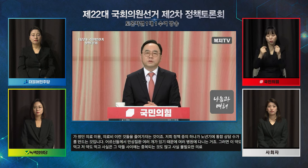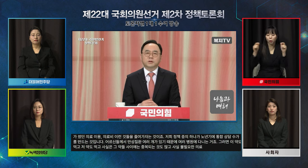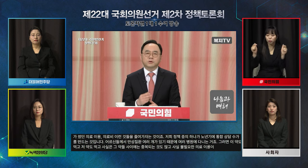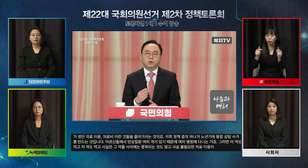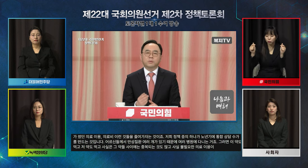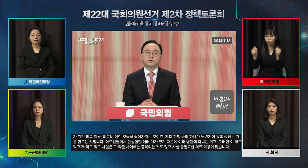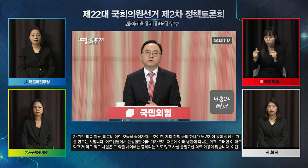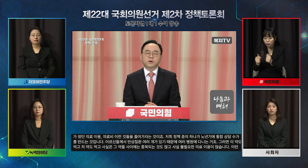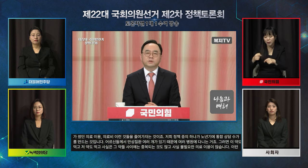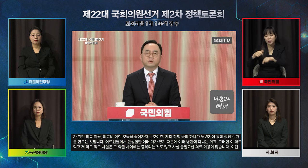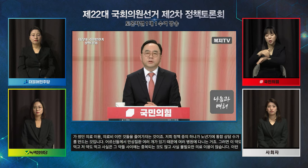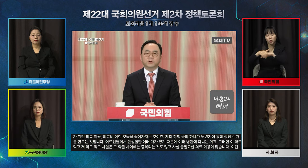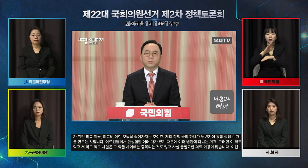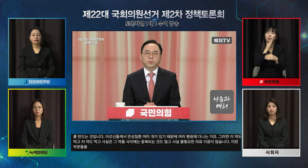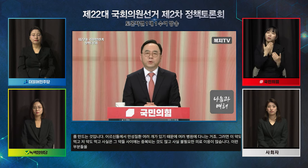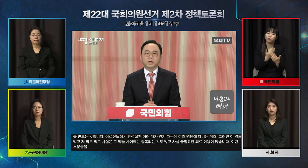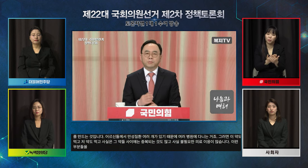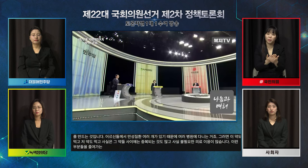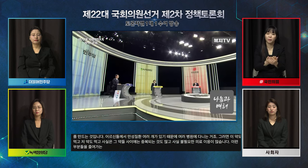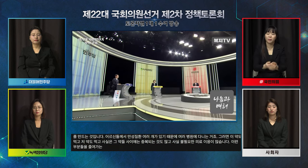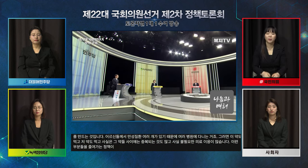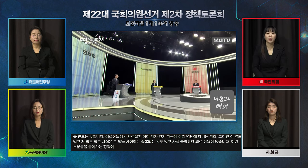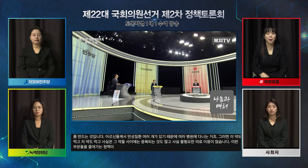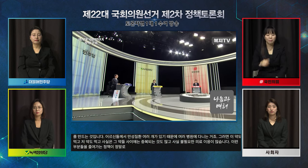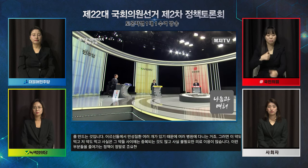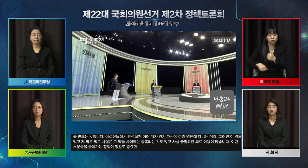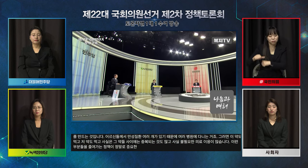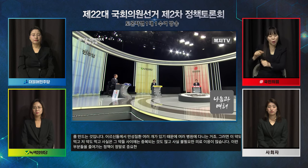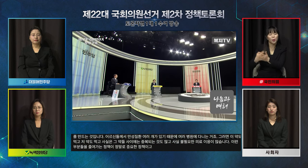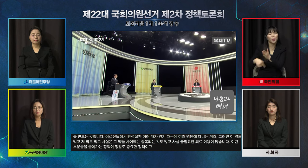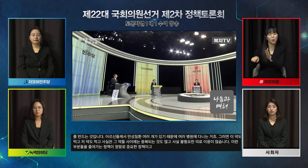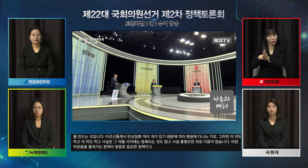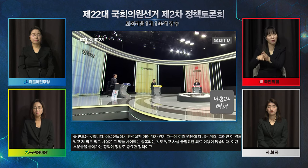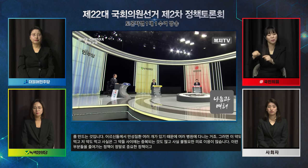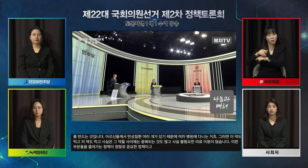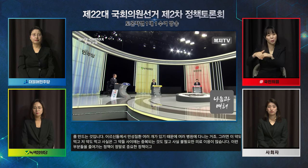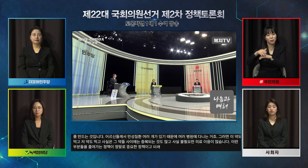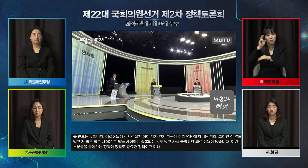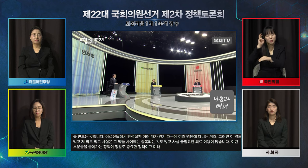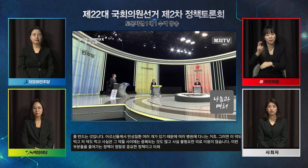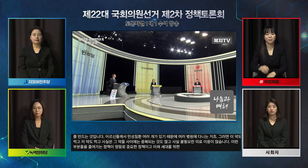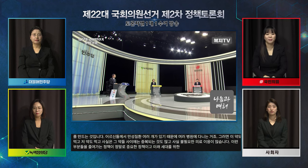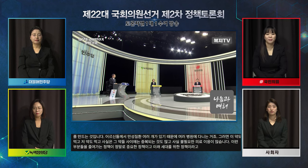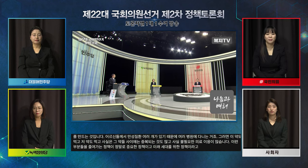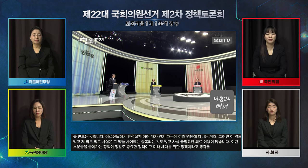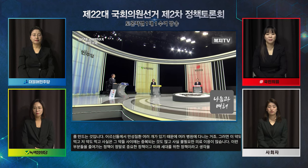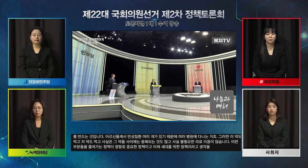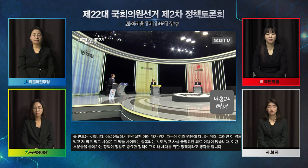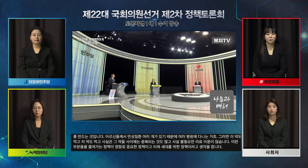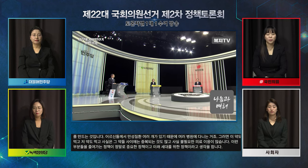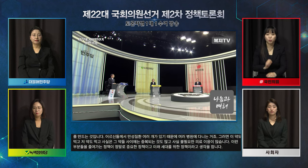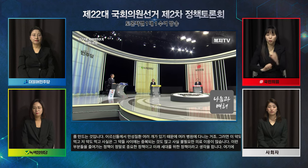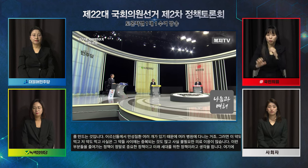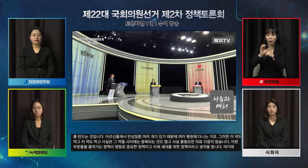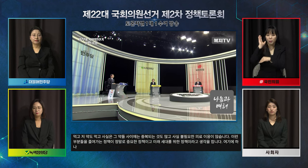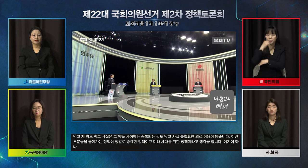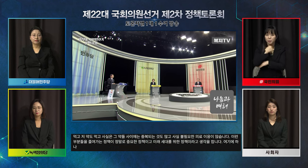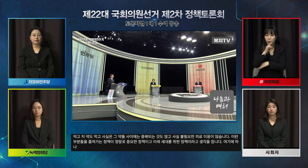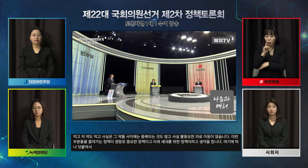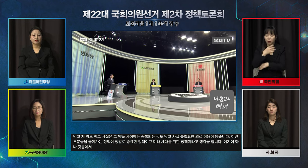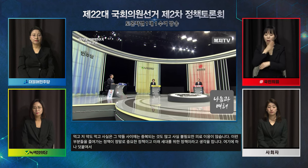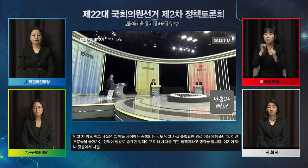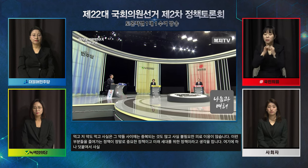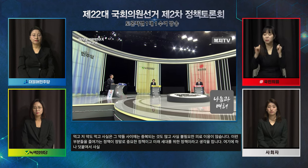줄여가는 정책이 정말로 중요한 정책이고 미래 세대를 위한 정책이라고 생각을 합니다. 여기 하나 덧붙여서 사실